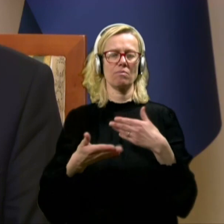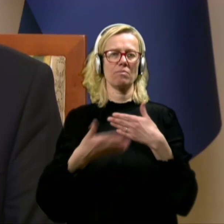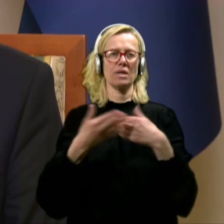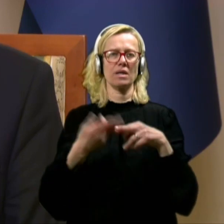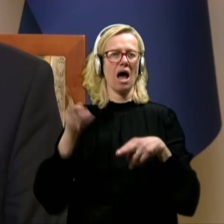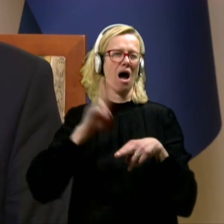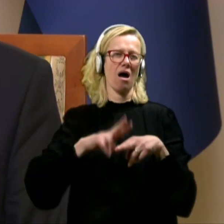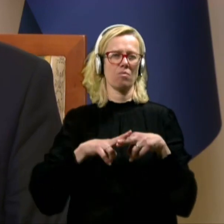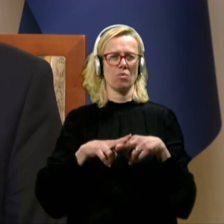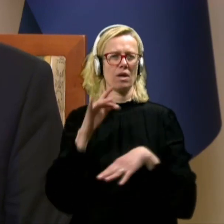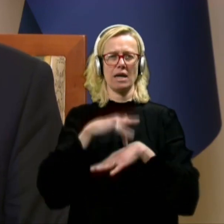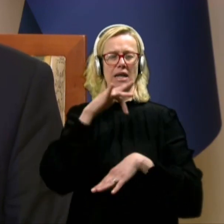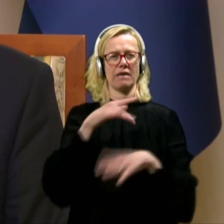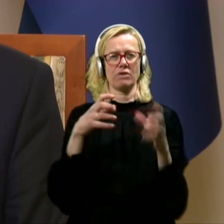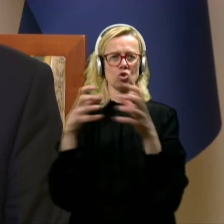skupinah.